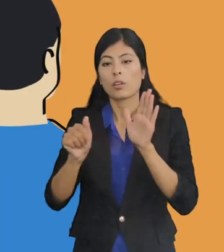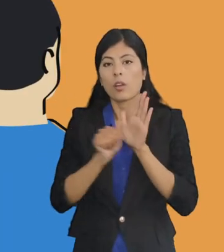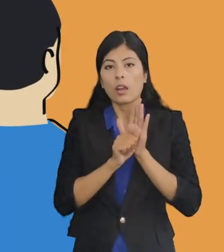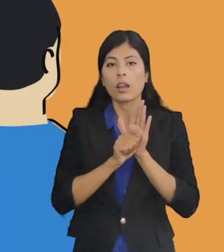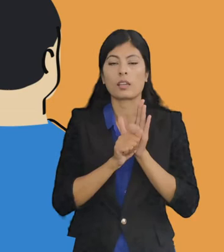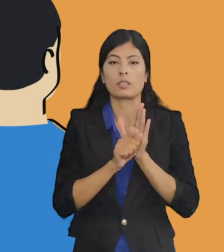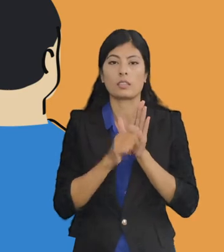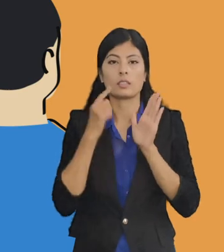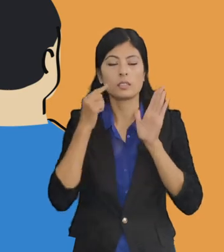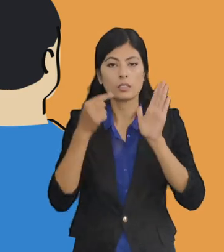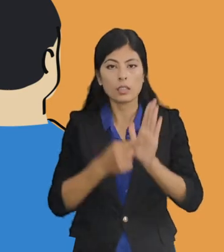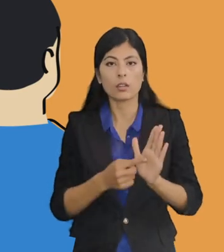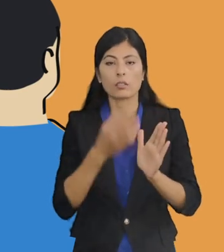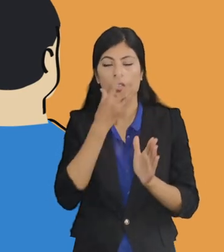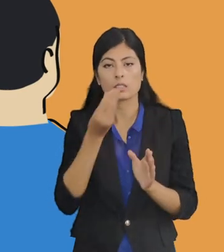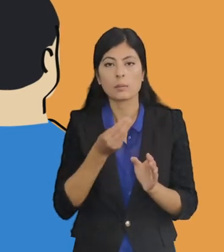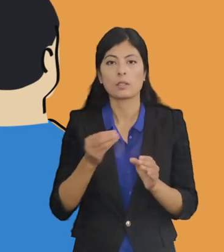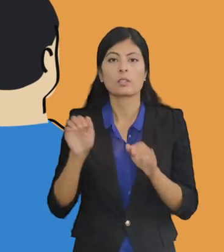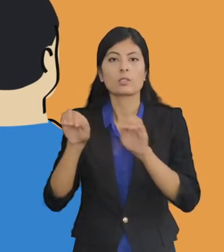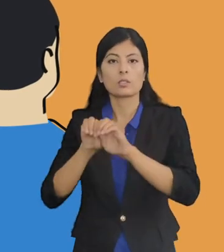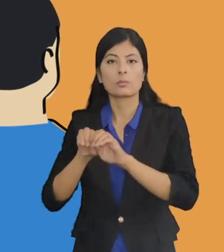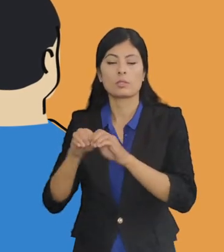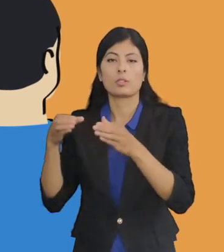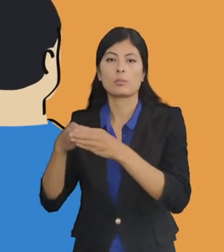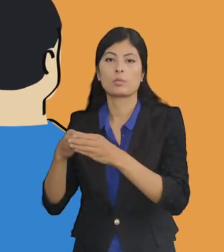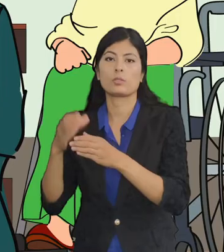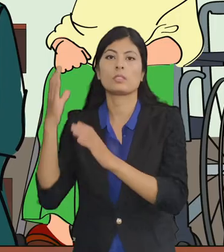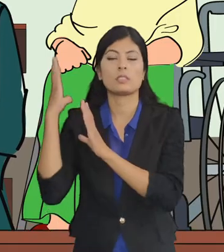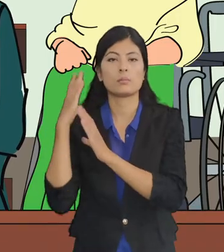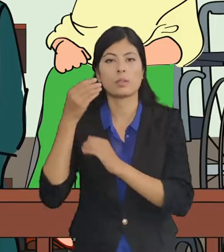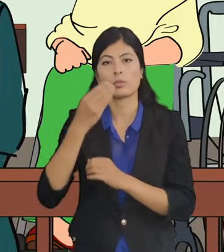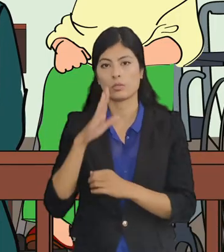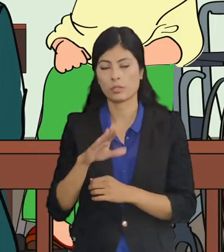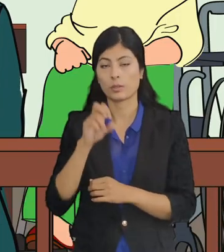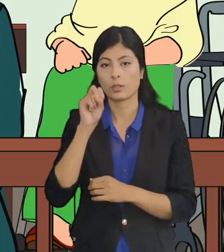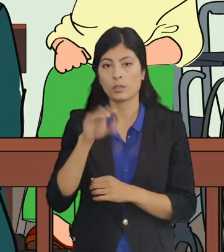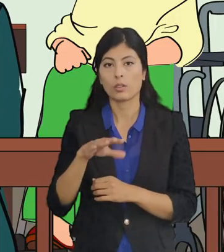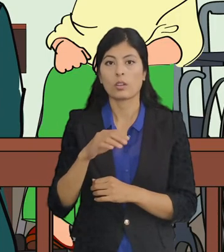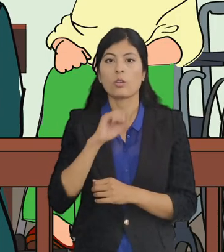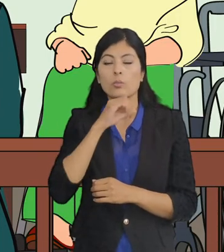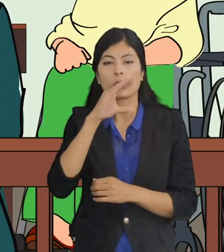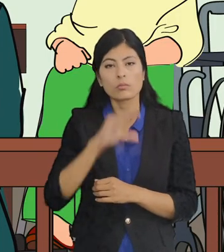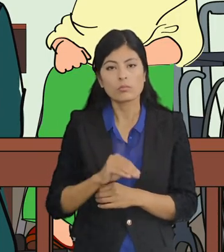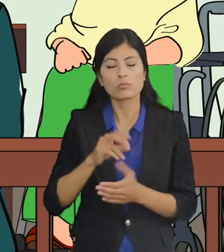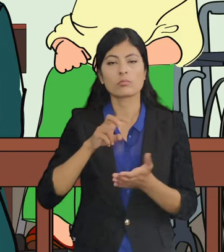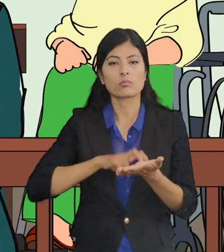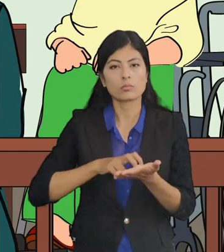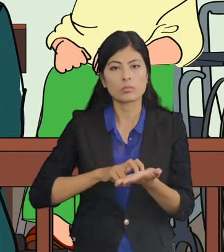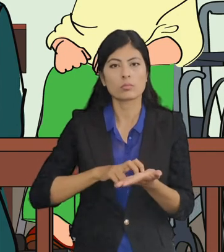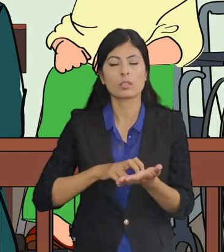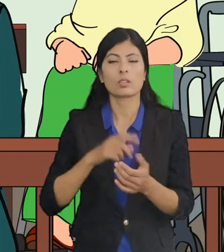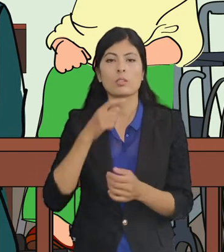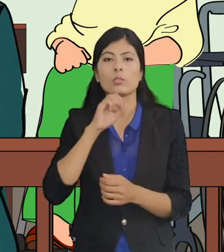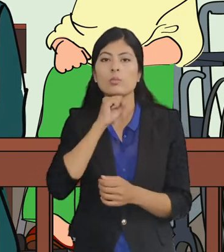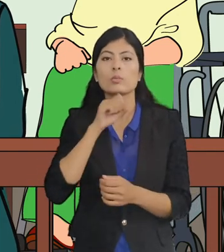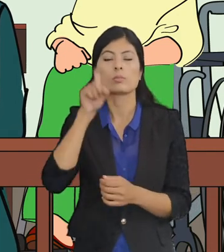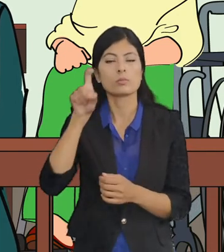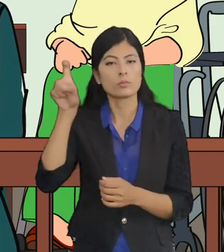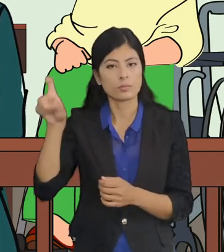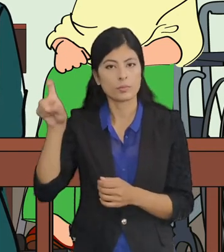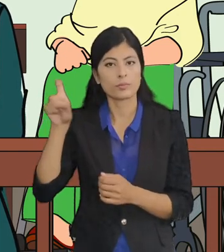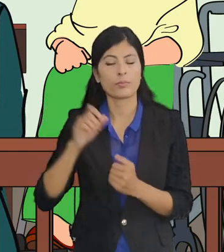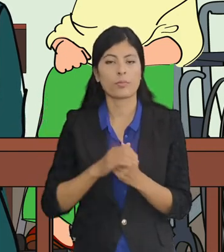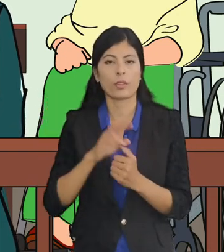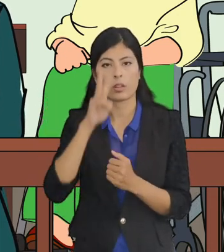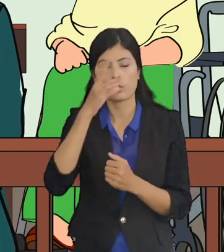गराउनु सामान्यतया सम्बन्धित पक्षको दायित्व हुन्छ। तर नाबालक वा अशक्त वा वृद्ध वृद्धा